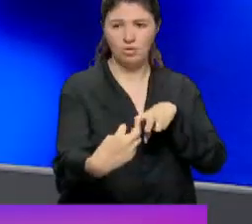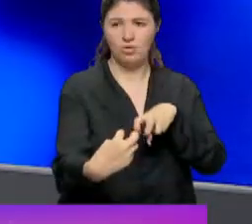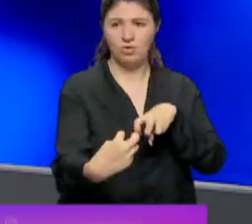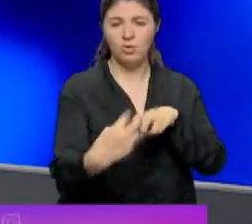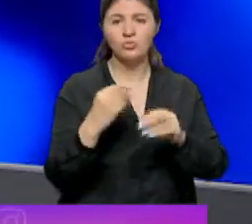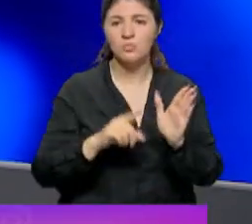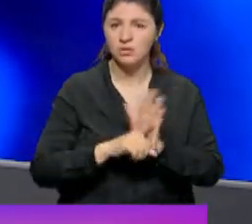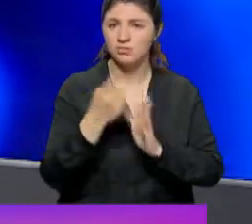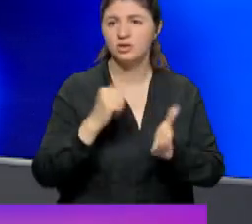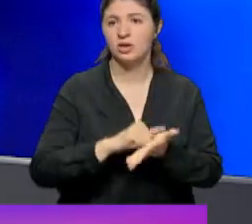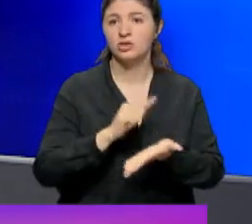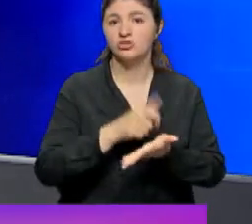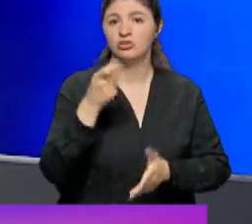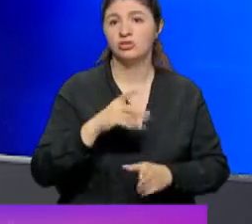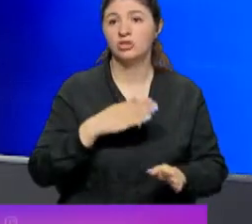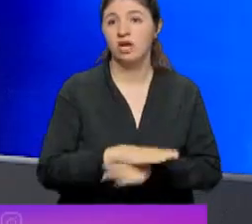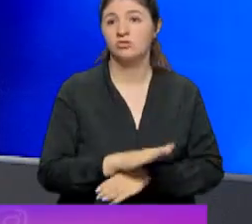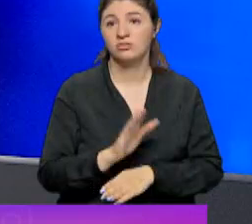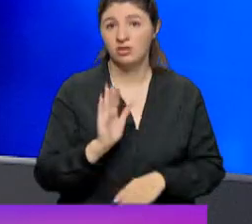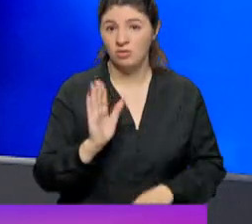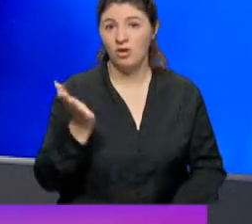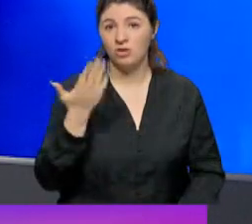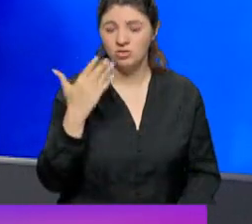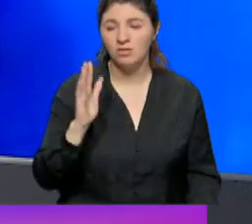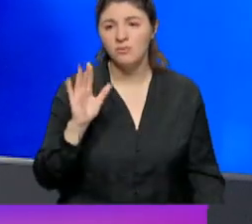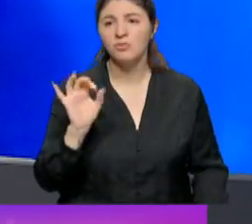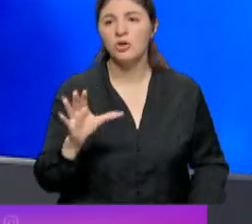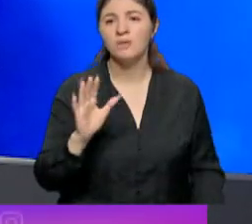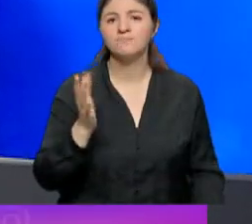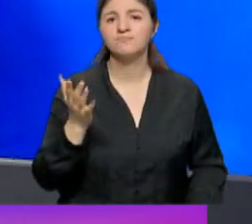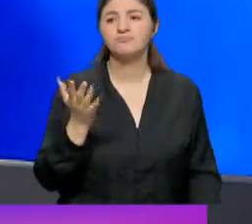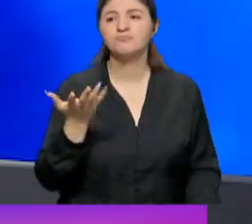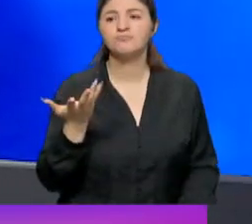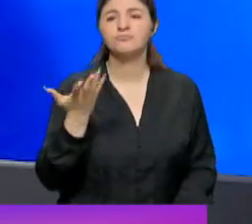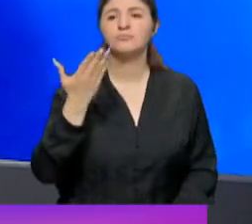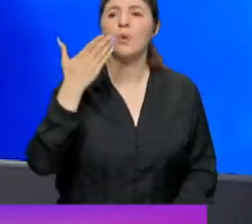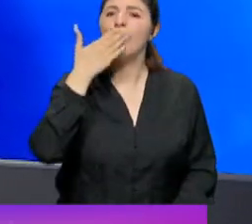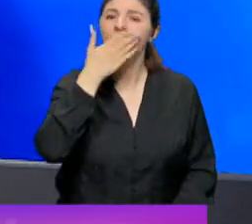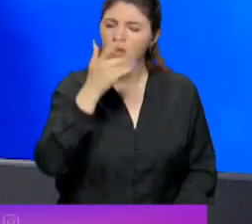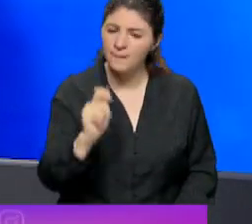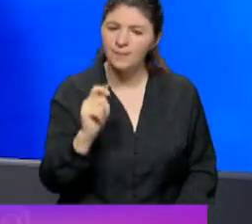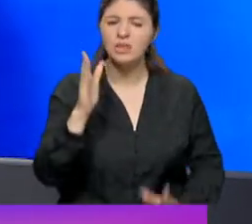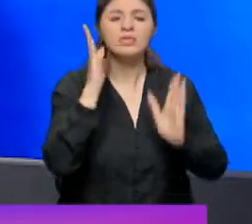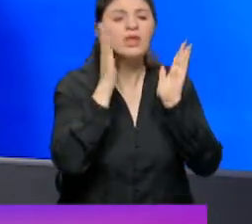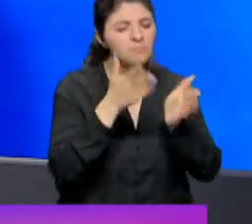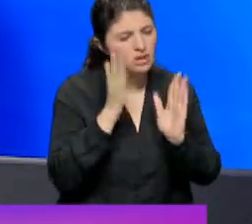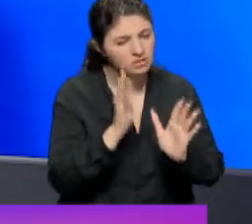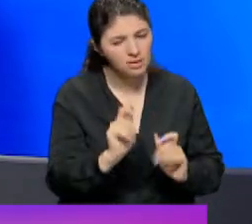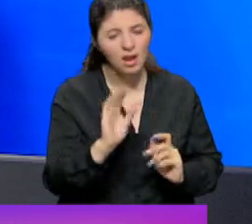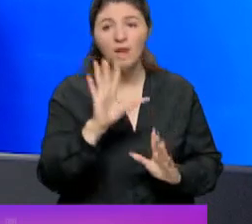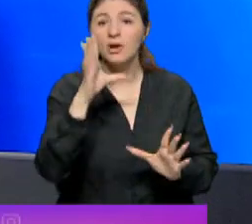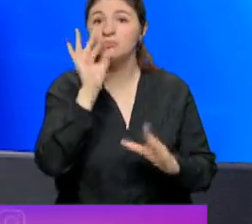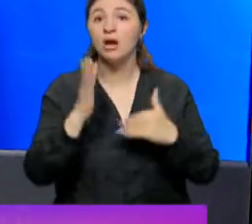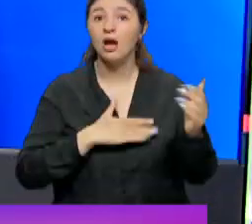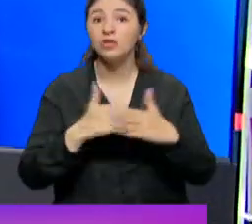çok başarılı bir gazeteciydi Gerçekten çok başarılı ve böyle ayı orucunu da tutar namazını da kılar ama